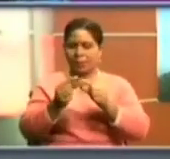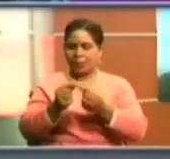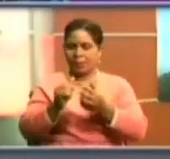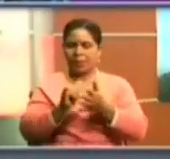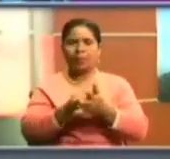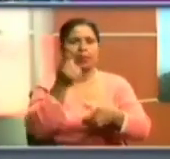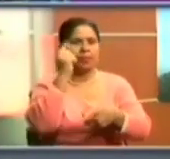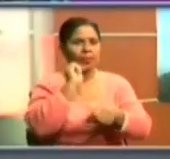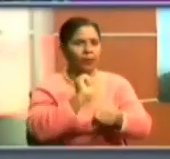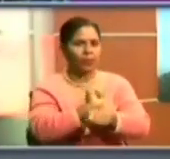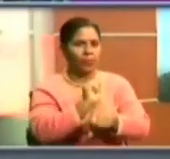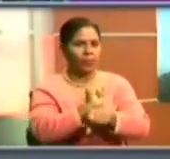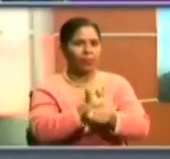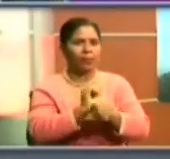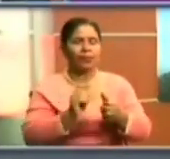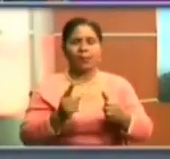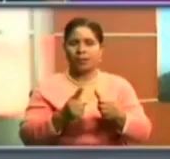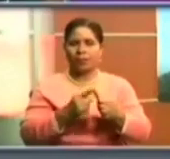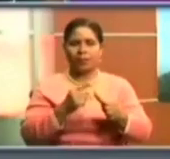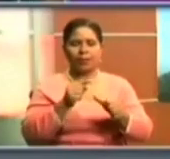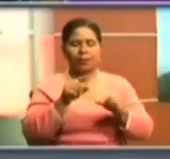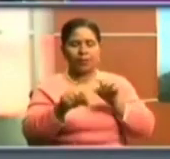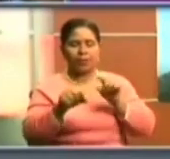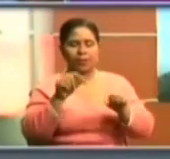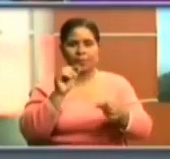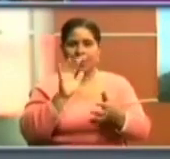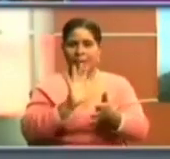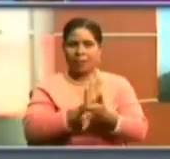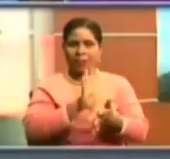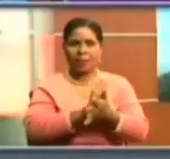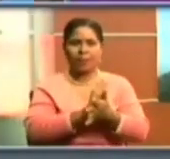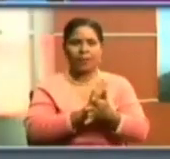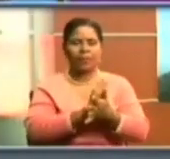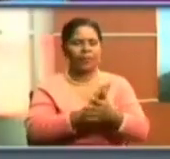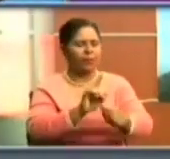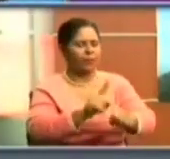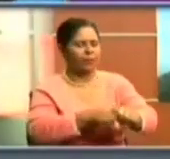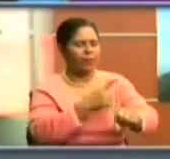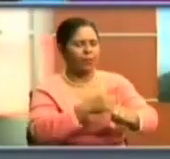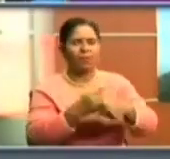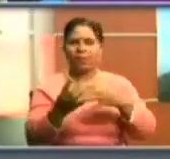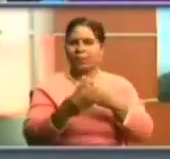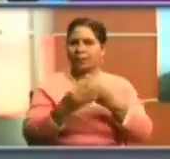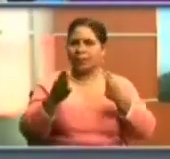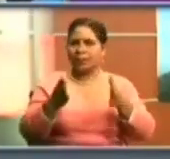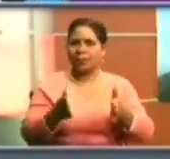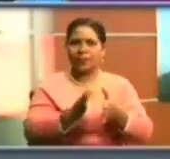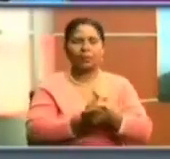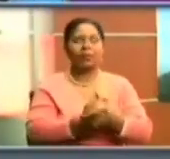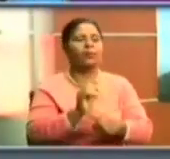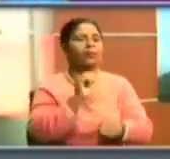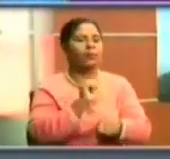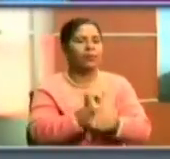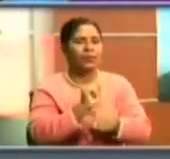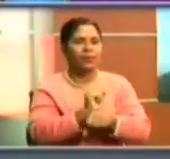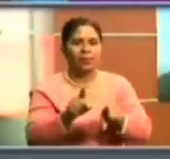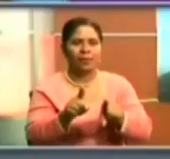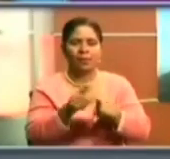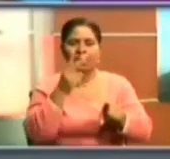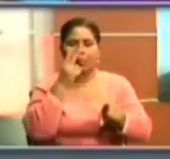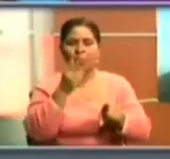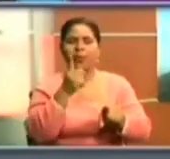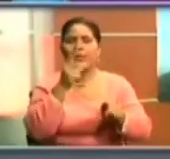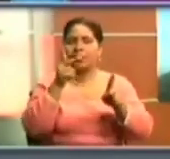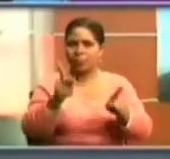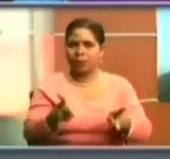nous travailler. D'abord, identifier dossier moun qui est en détention préventive prolongée et travailler sur yo et voir qui est